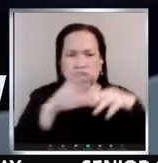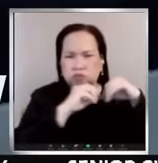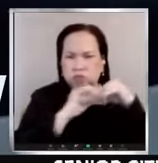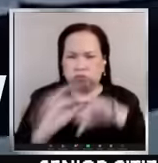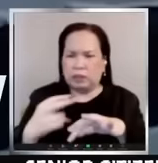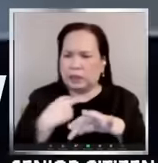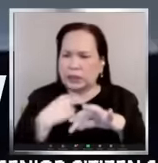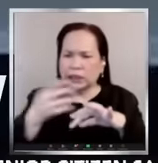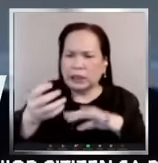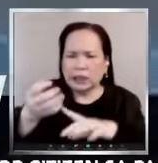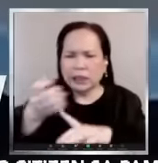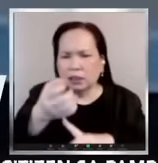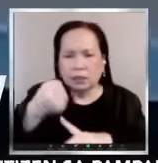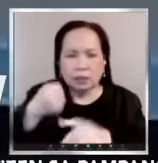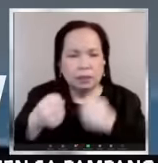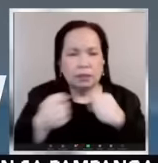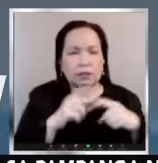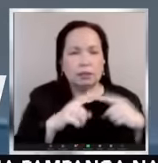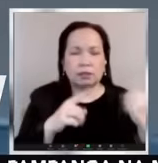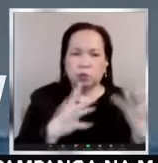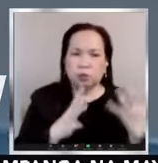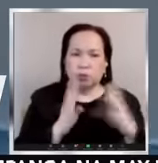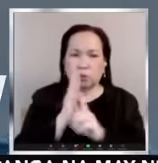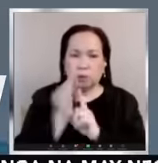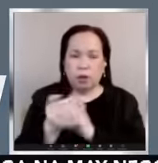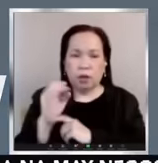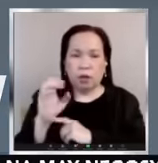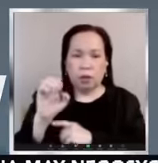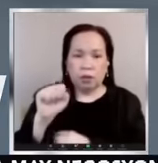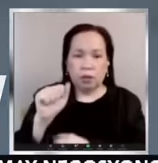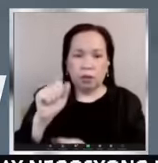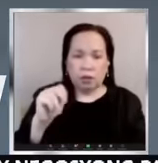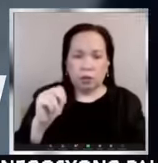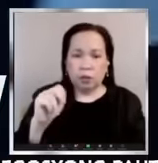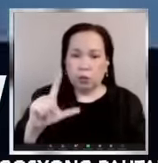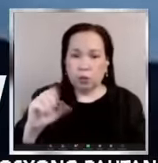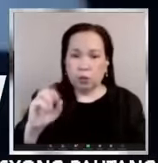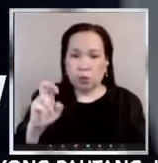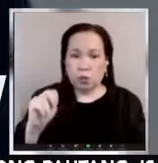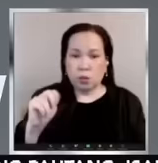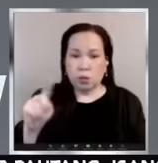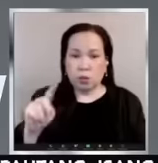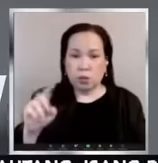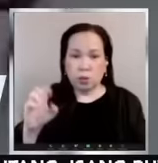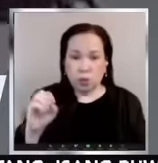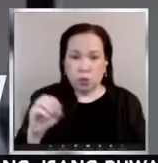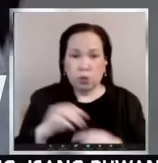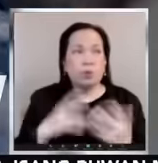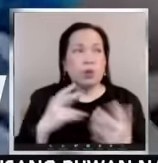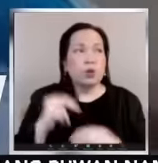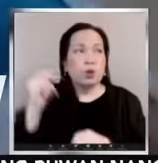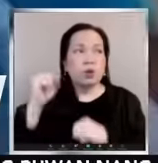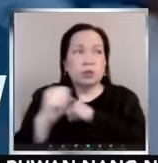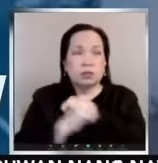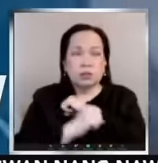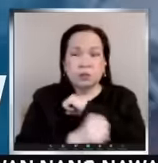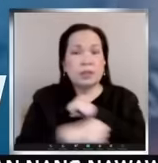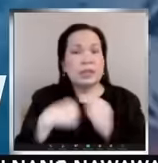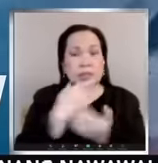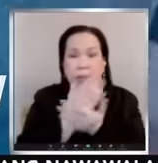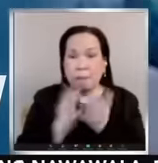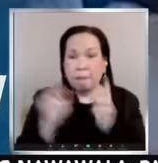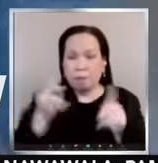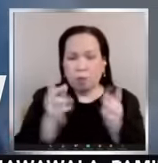Sa barangay San Lorenzo sa Rosario, Northern Samar, animoy sa ilog namamangka ang ilang residente